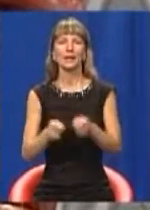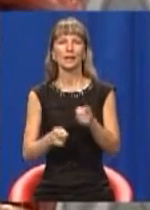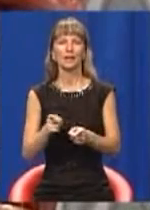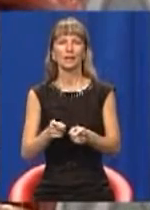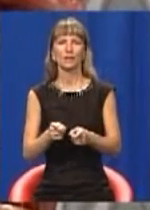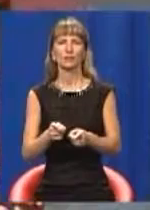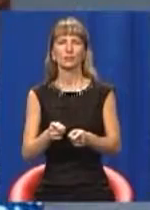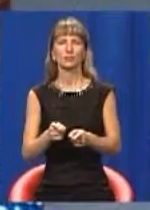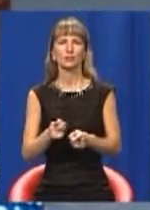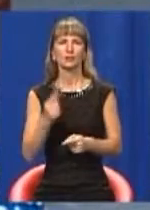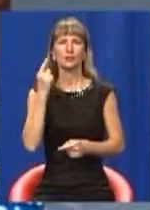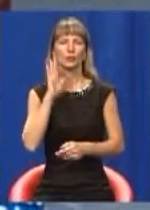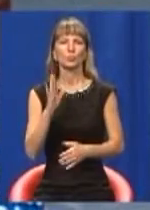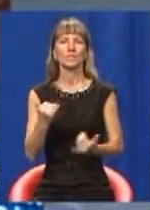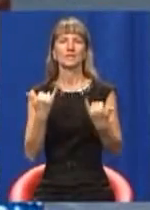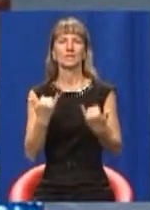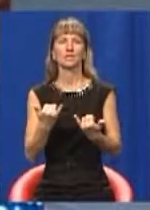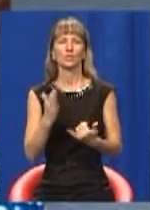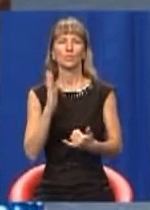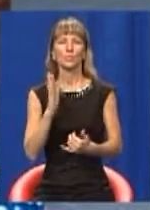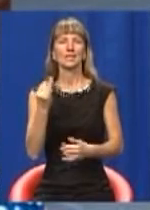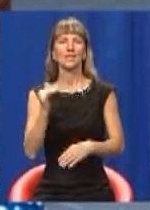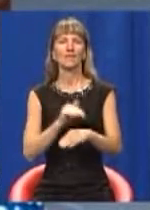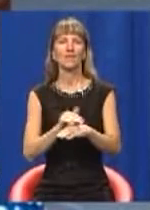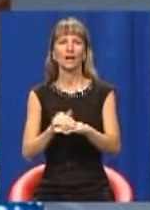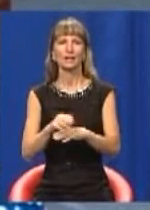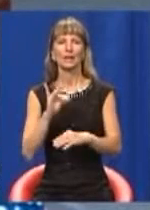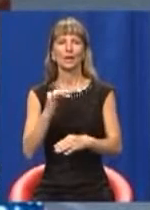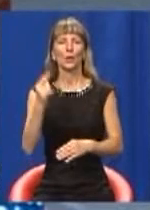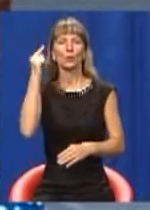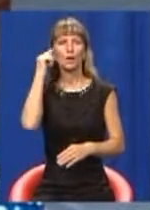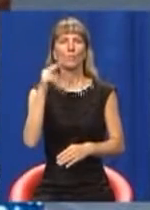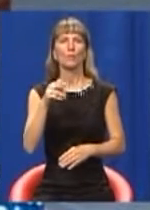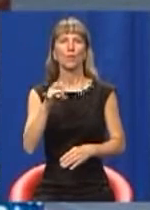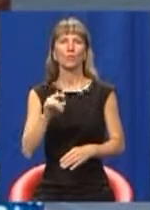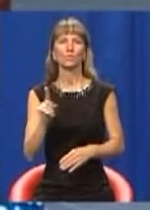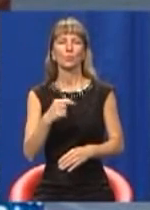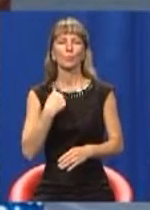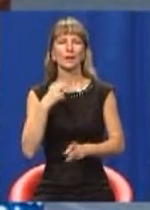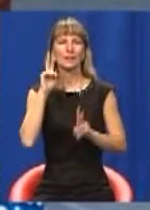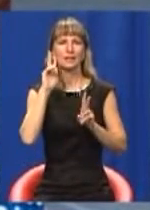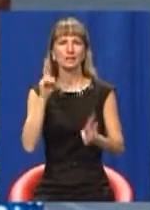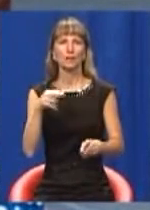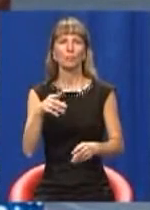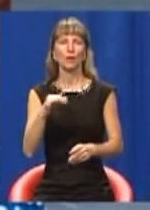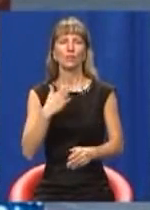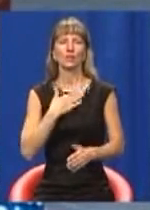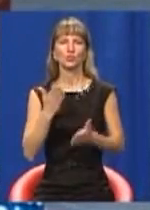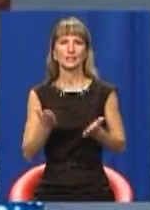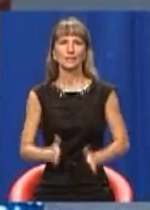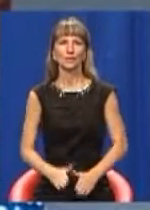не підозрюємо. І давайте зараз подивимося цікаві факти і дізнаємося, про що ми не знаємо про наше тіло.